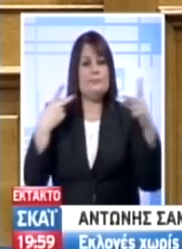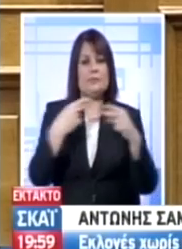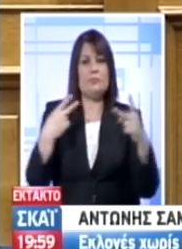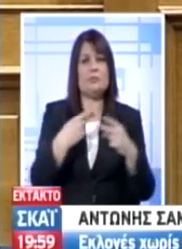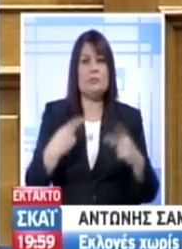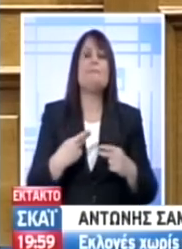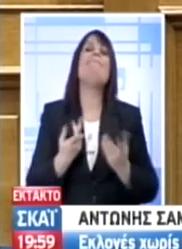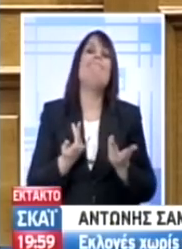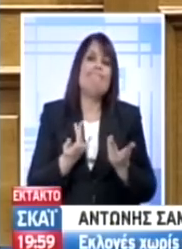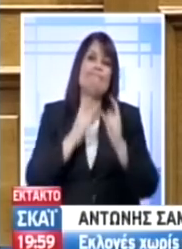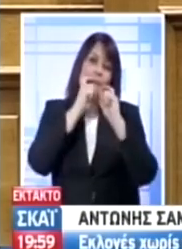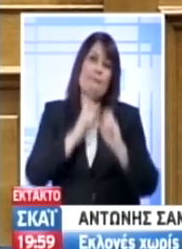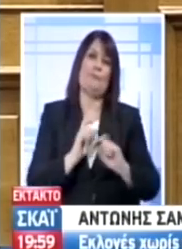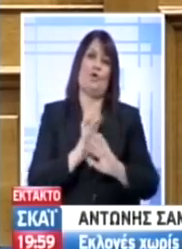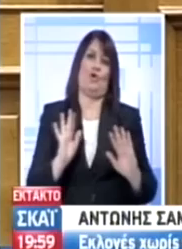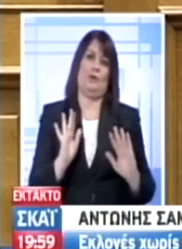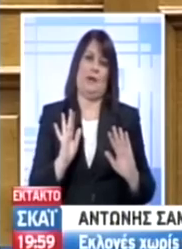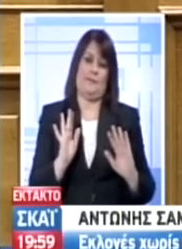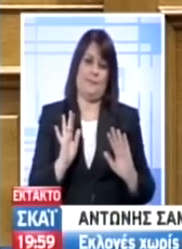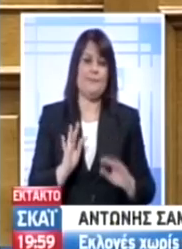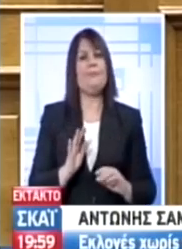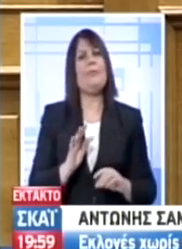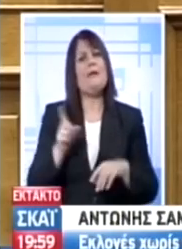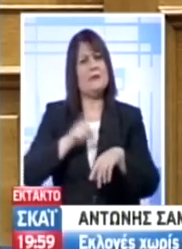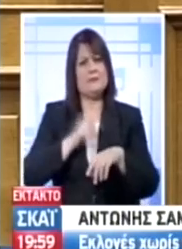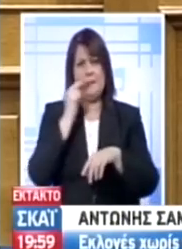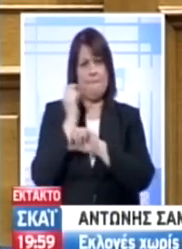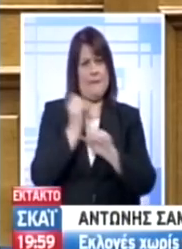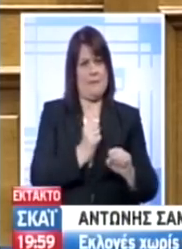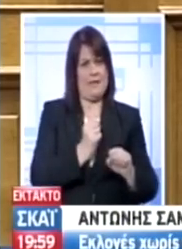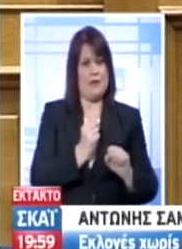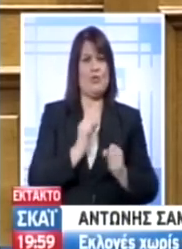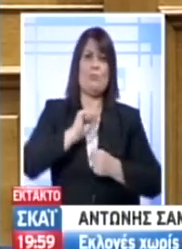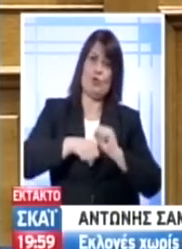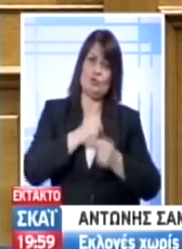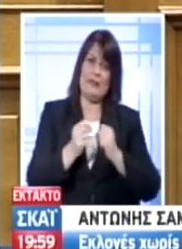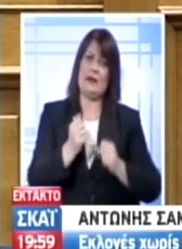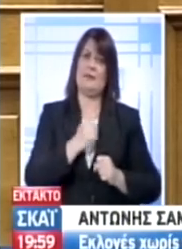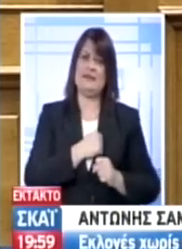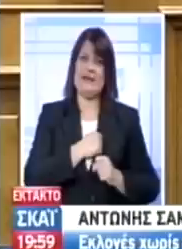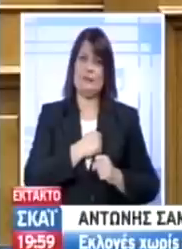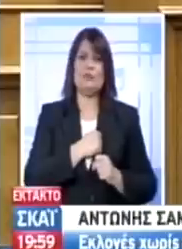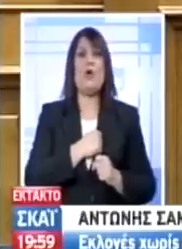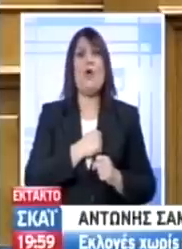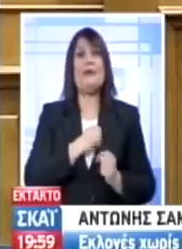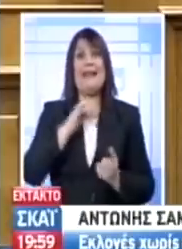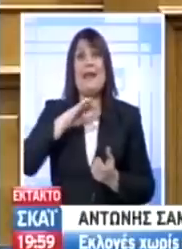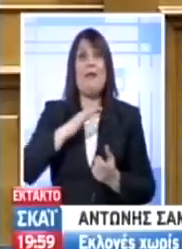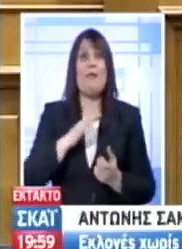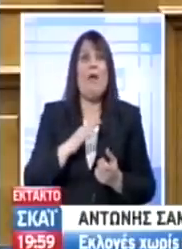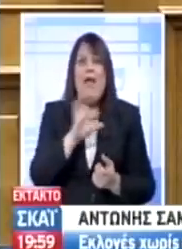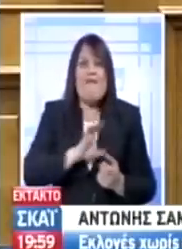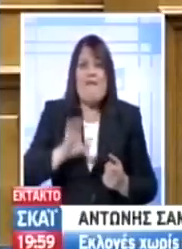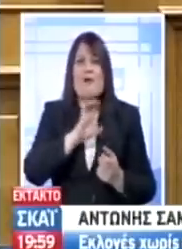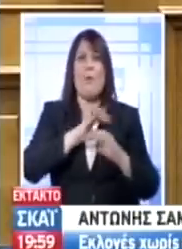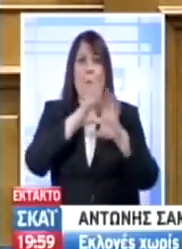πια αναπόφευκτο. Και τώρα ο κύριος Παπανδρέου προσπαθεί να μας πείσει ότι κόντεψε να διαλύσει το σύμπαν για